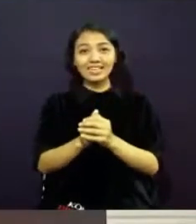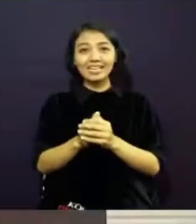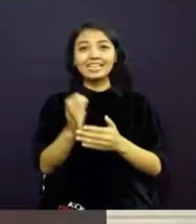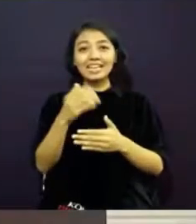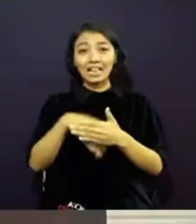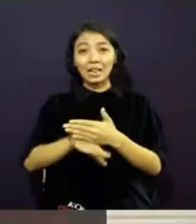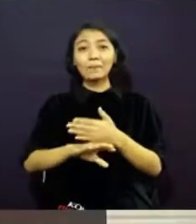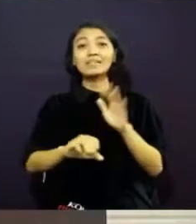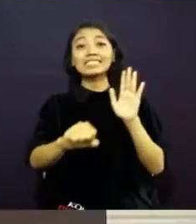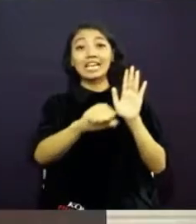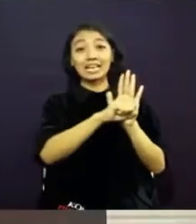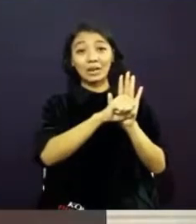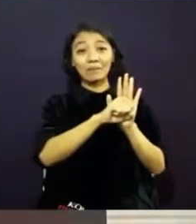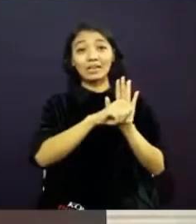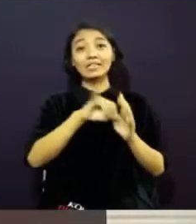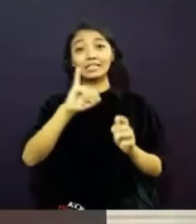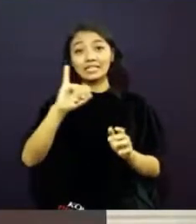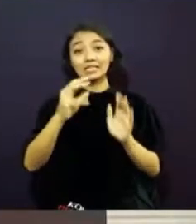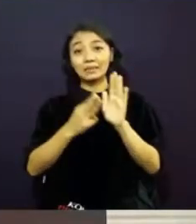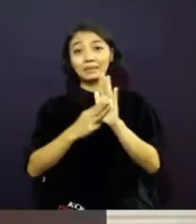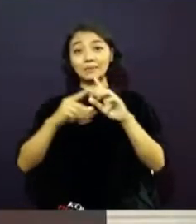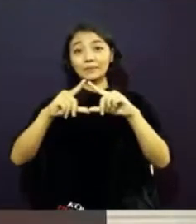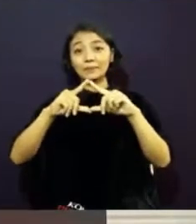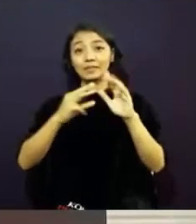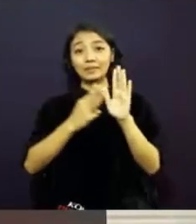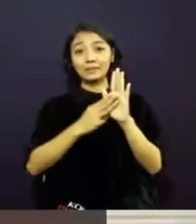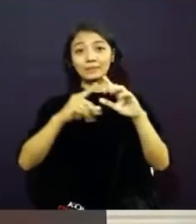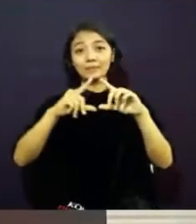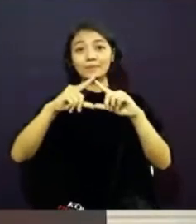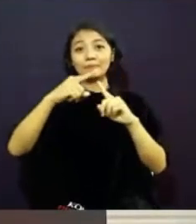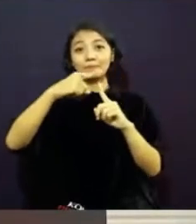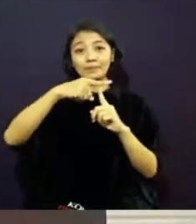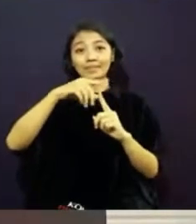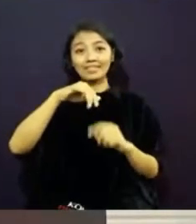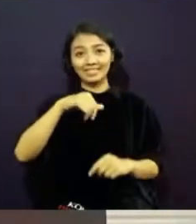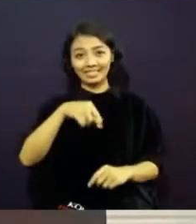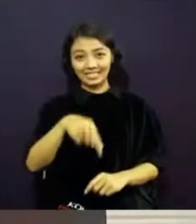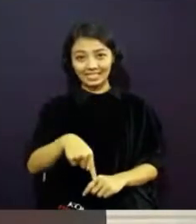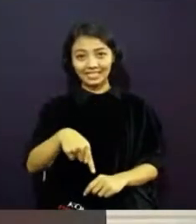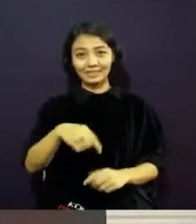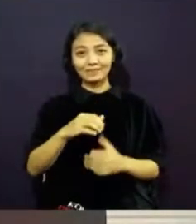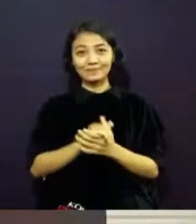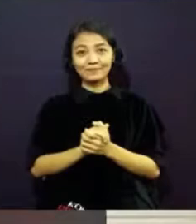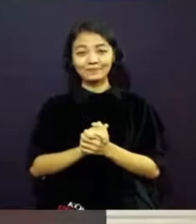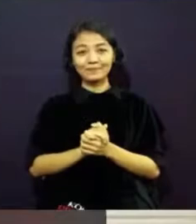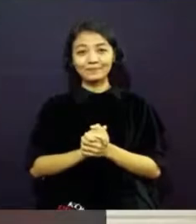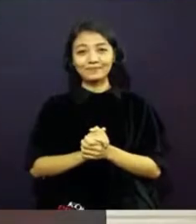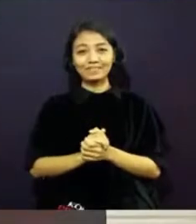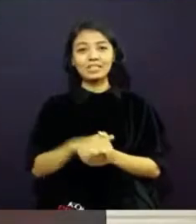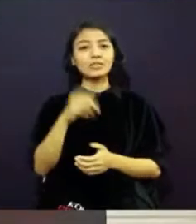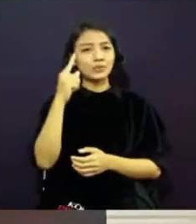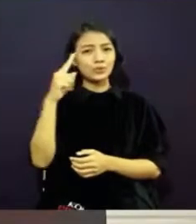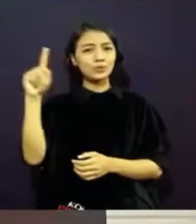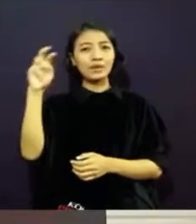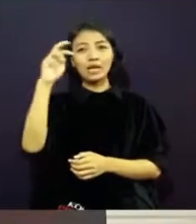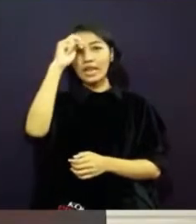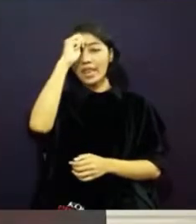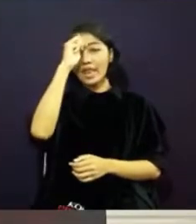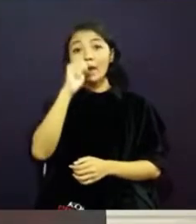sakramen Imamat ini sebagai nabi diharapkan